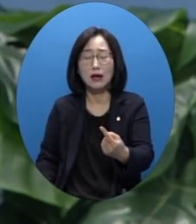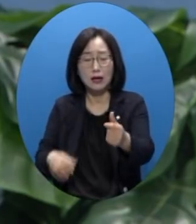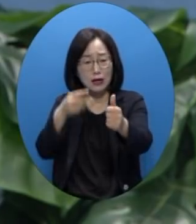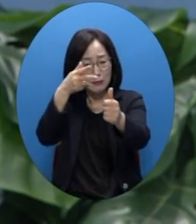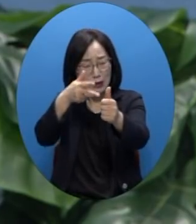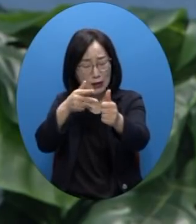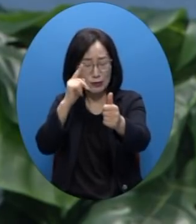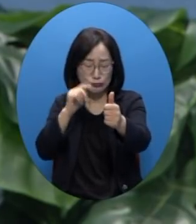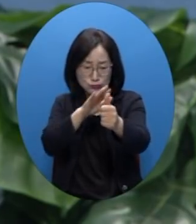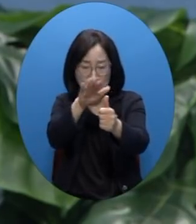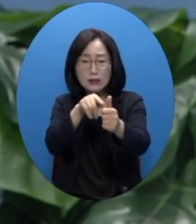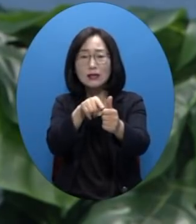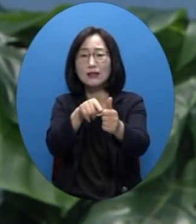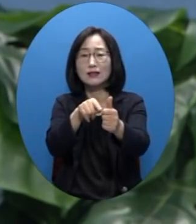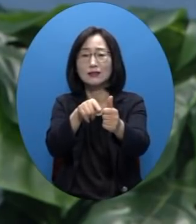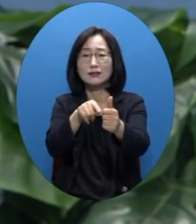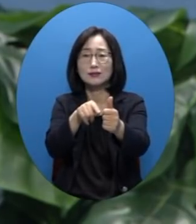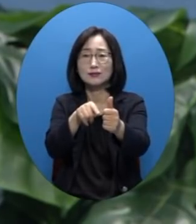얼마나 불쌍한지.